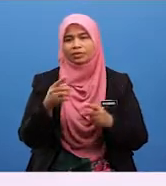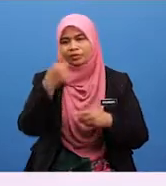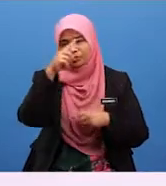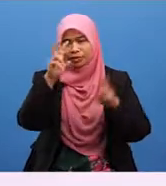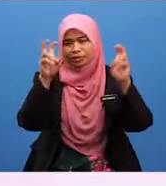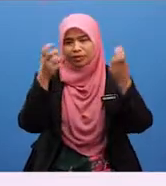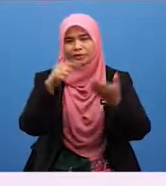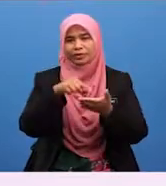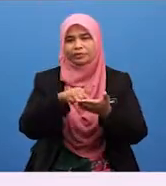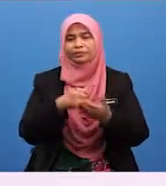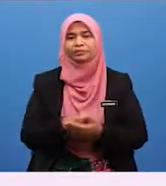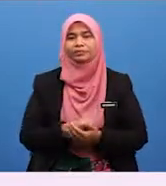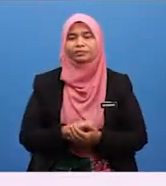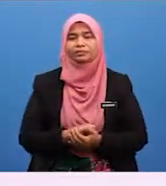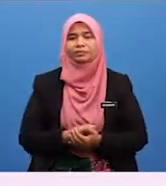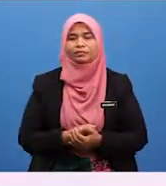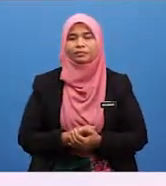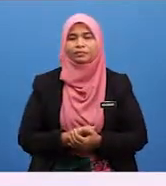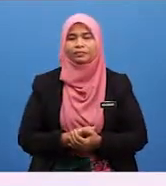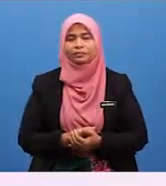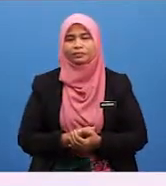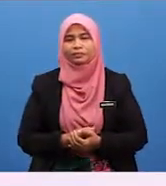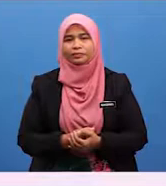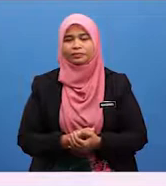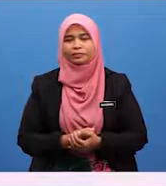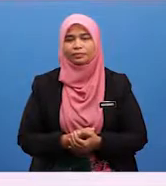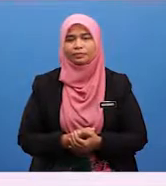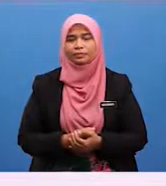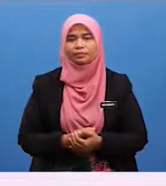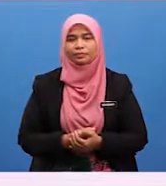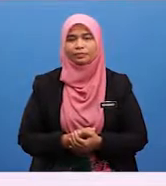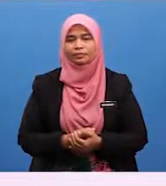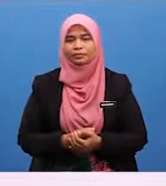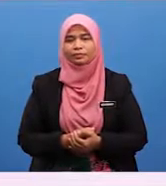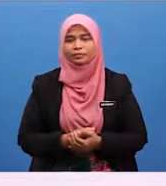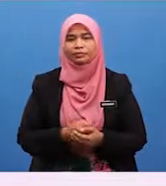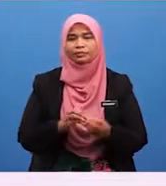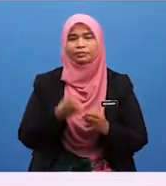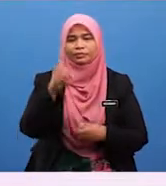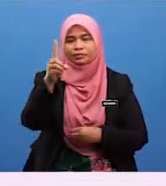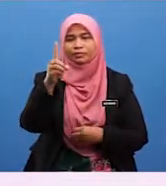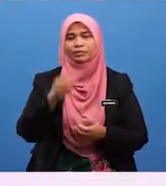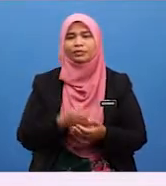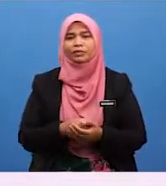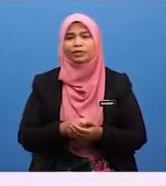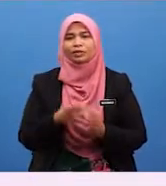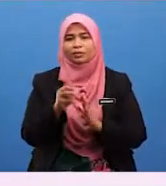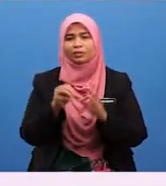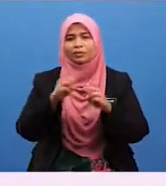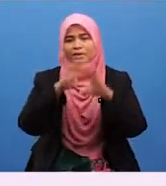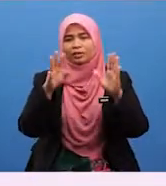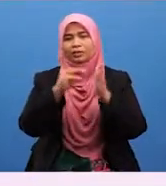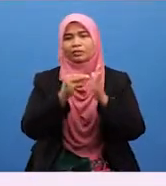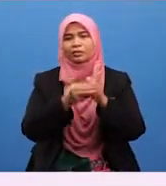akhir pembelajaran, insya-Allah murid-murid akan dapat pertama, menyatakan